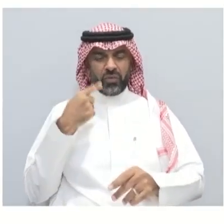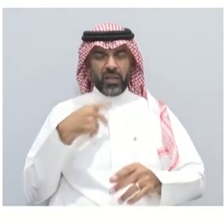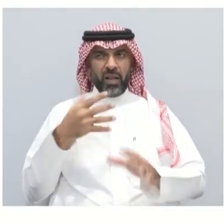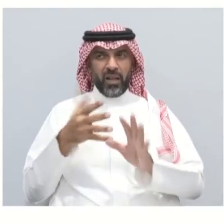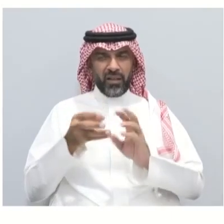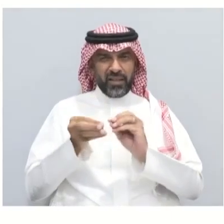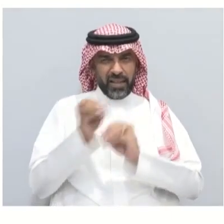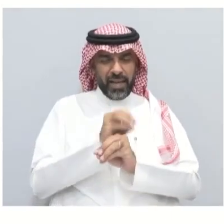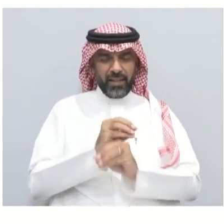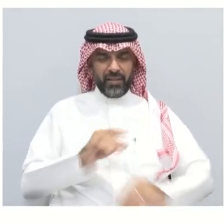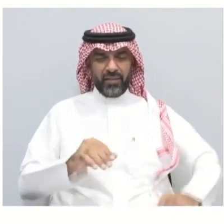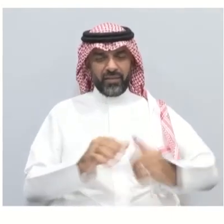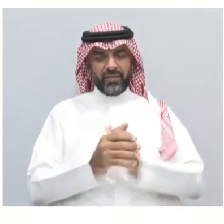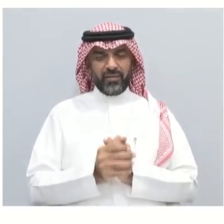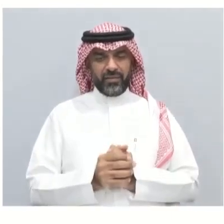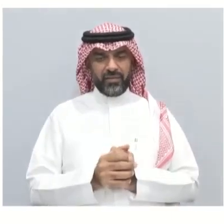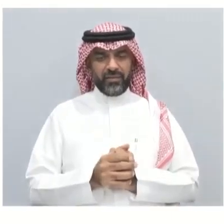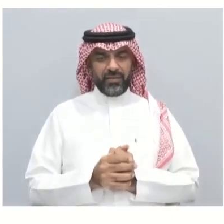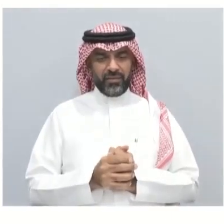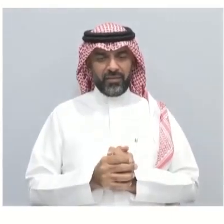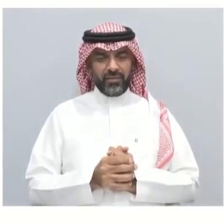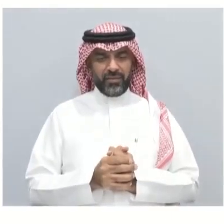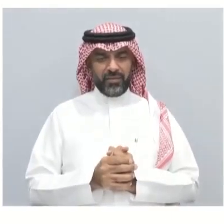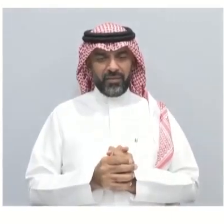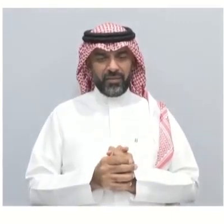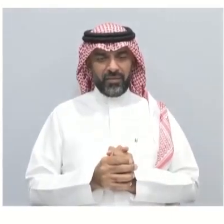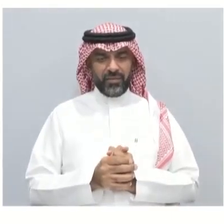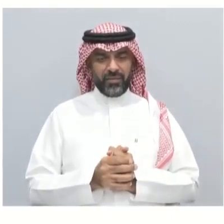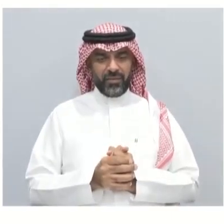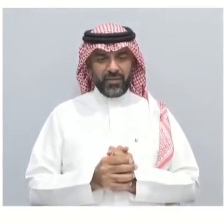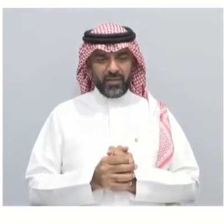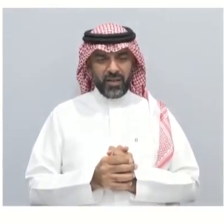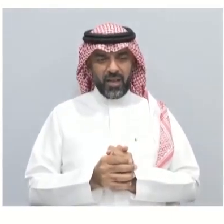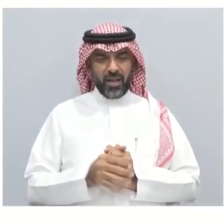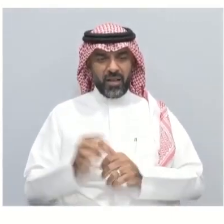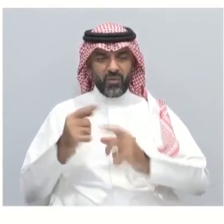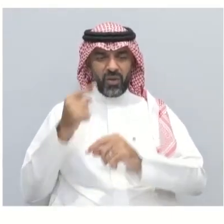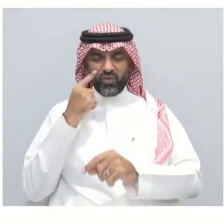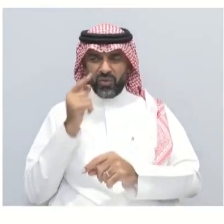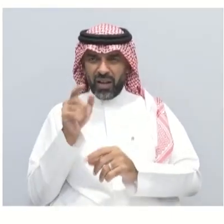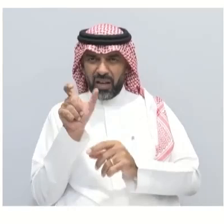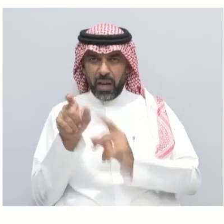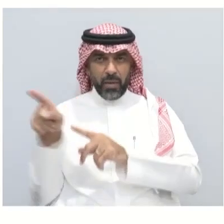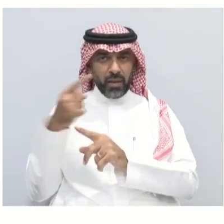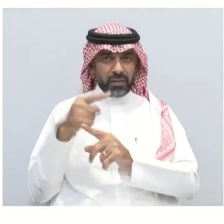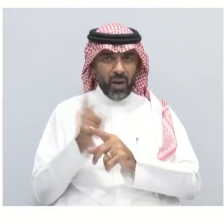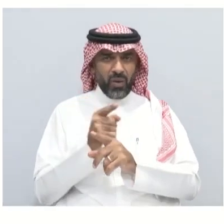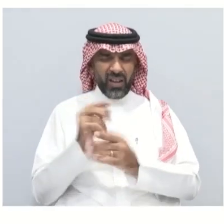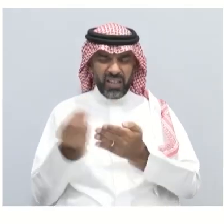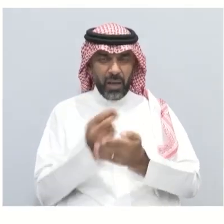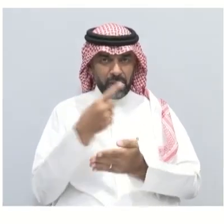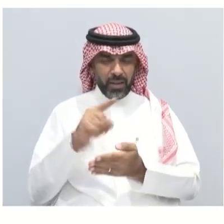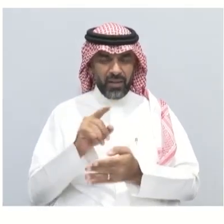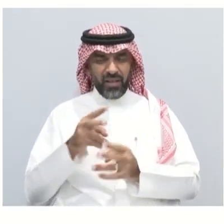اعرف تعديلها اقوم باستخدام مراجعه من خلال علامه التبويب المراجعه ثم عمل تدقيق املائي واقوم